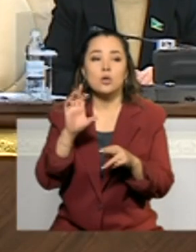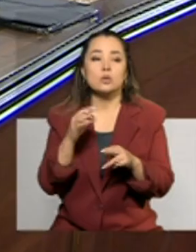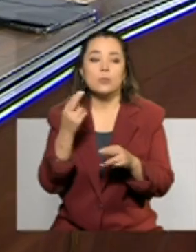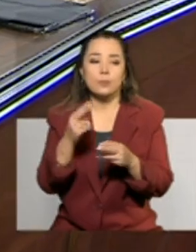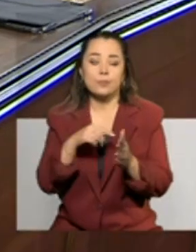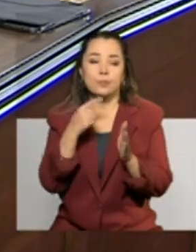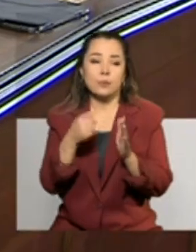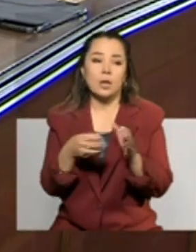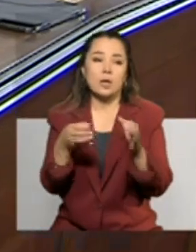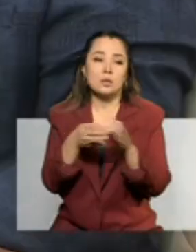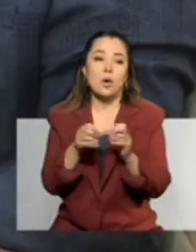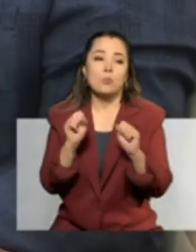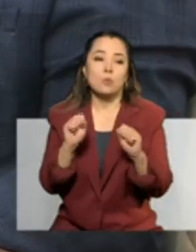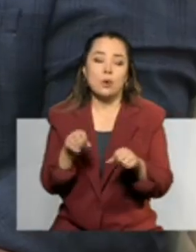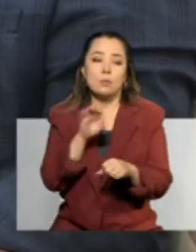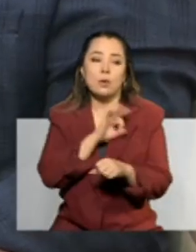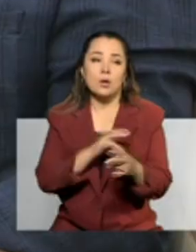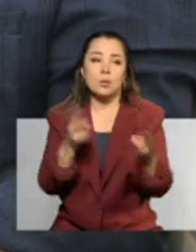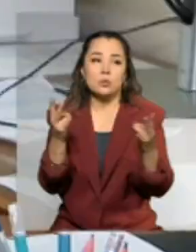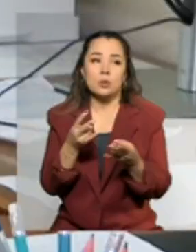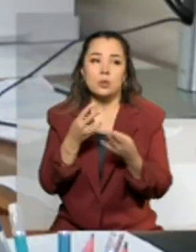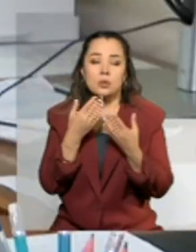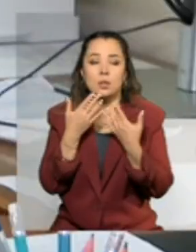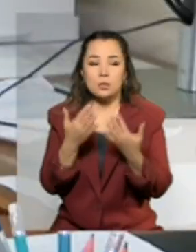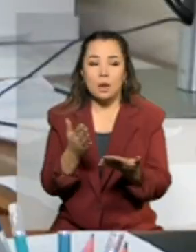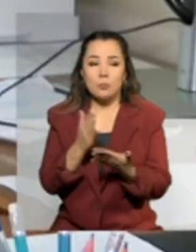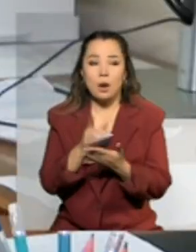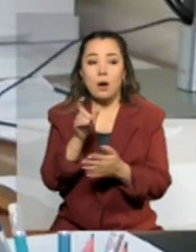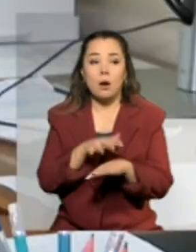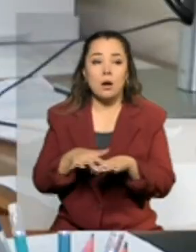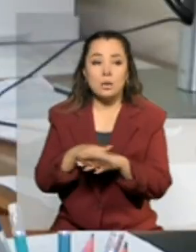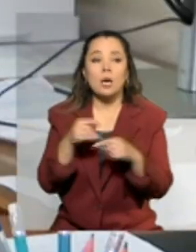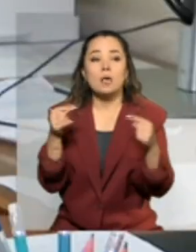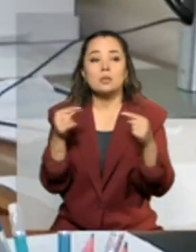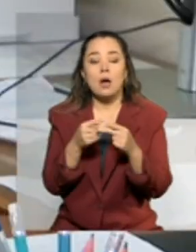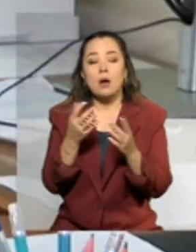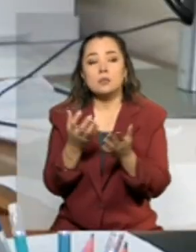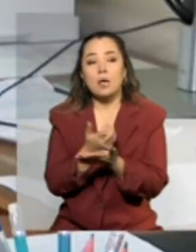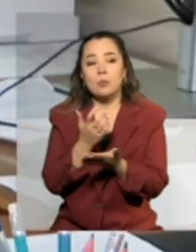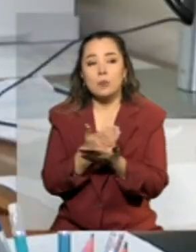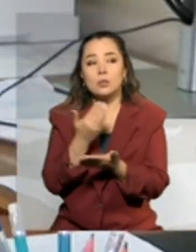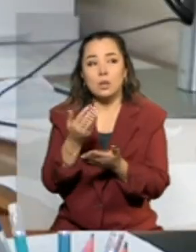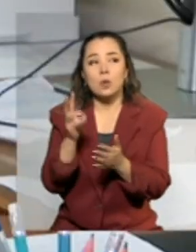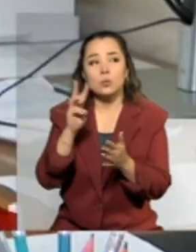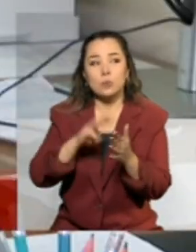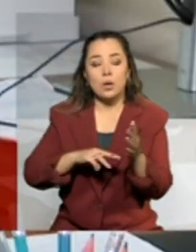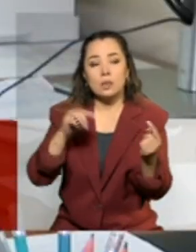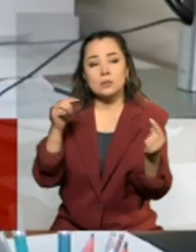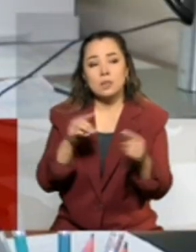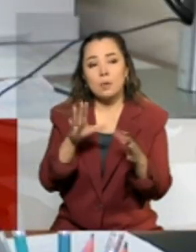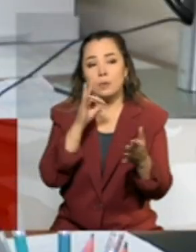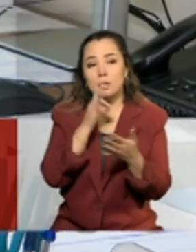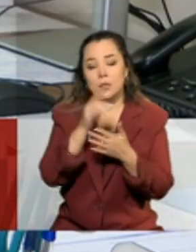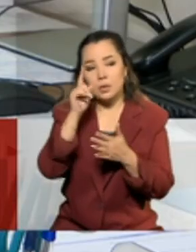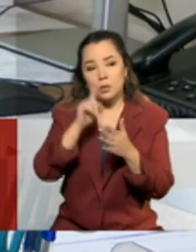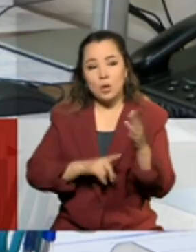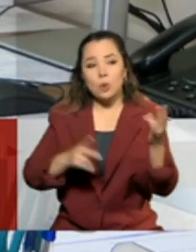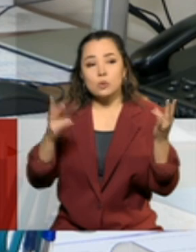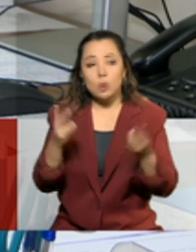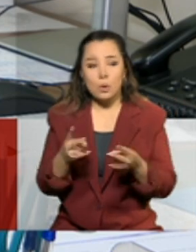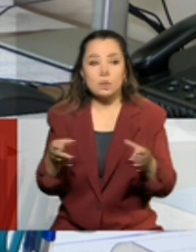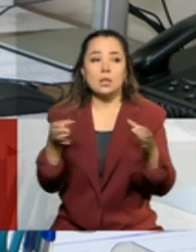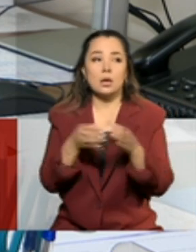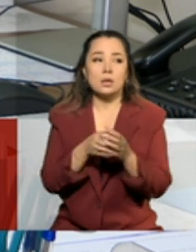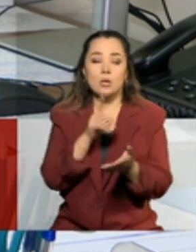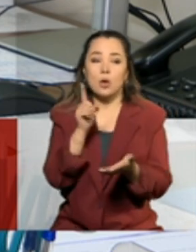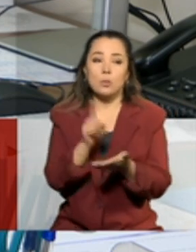желінің мүмкіндігін пайдалану қажет. Халықтың нақты табысының сол айыппұлдарға сәйкес емес екенін мойындауымыз керек. Тиісті құзырлы